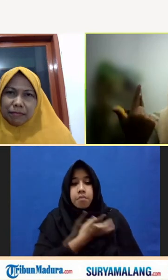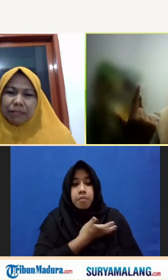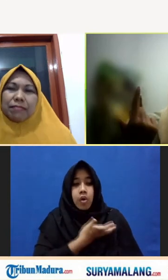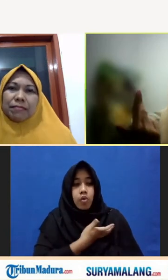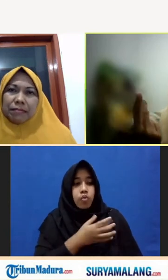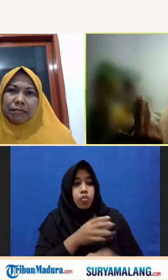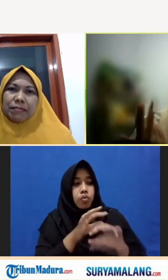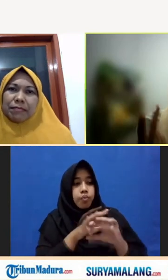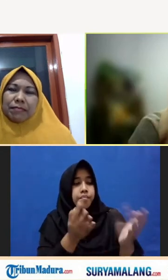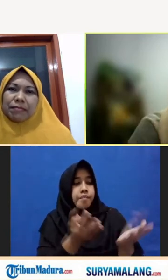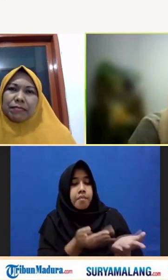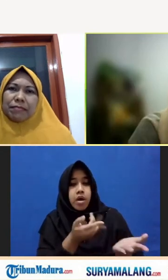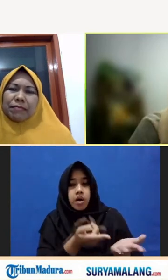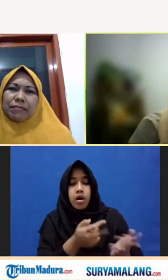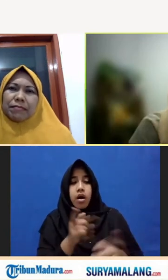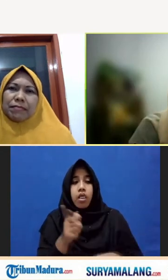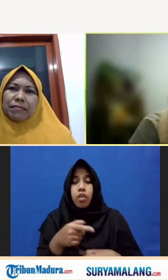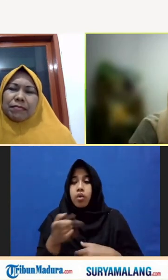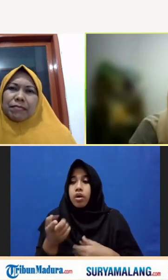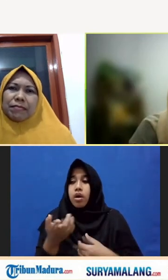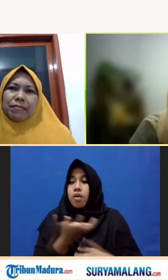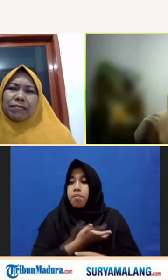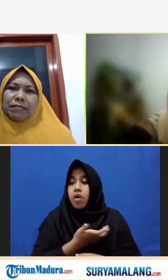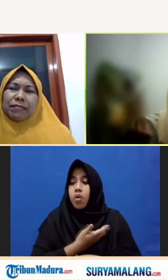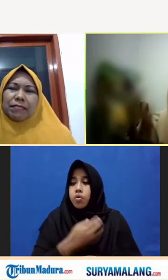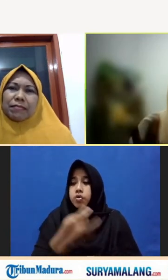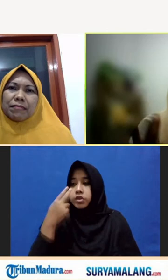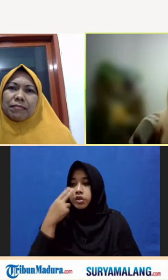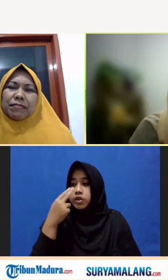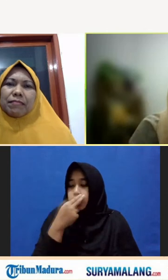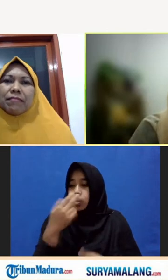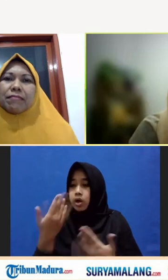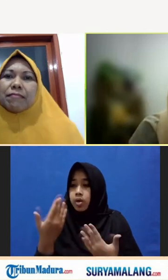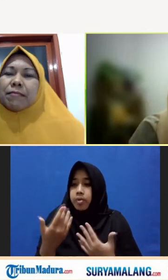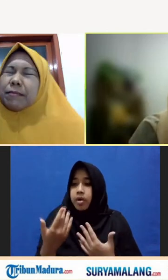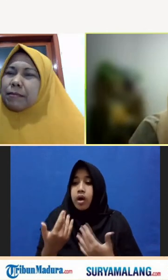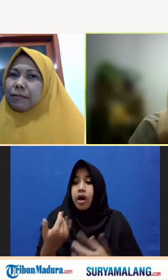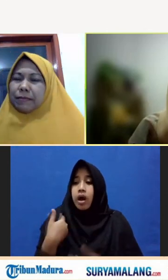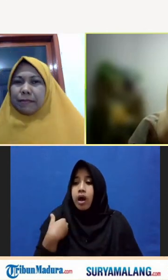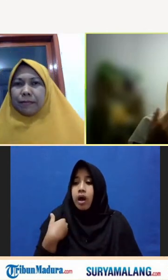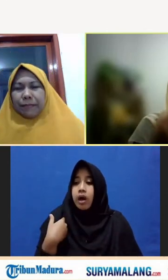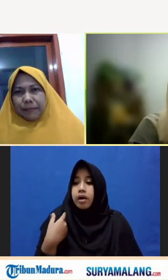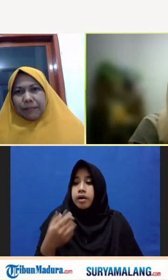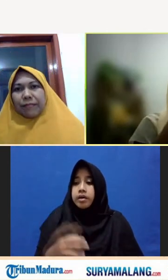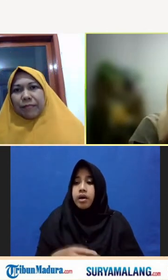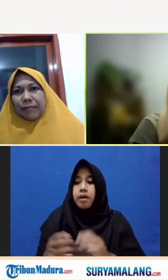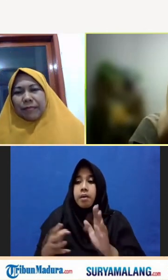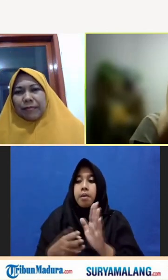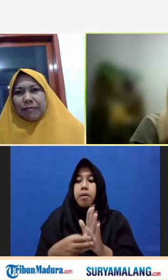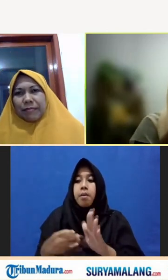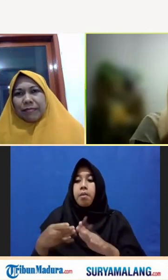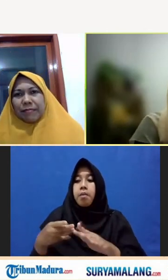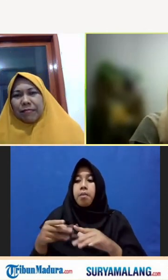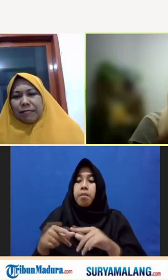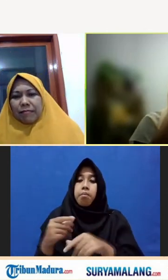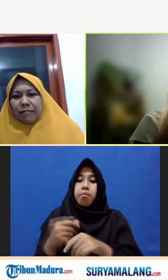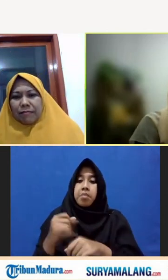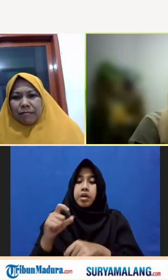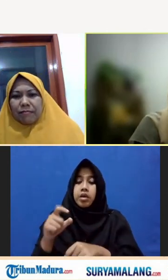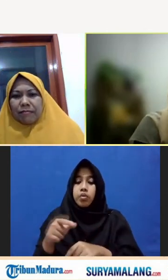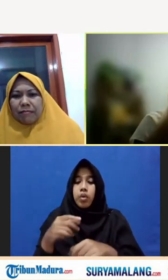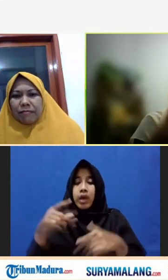barang? Apakah karena ada sensori? Apakah karena ada medis? Gitu. Itu adalah ekspresi